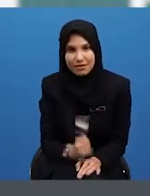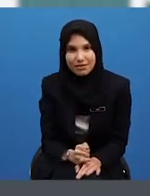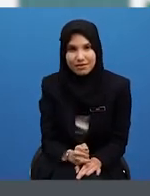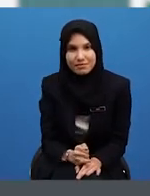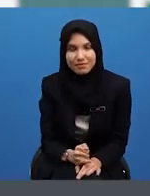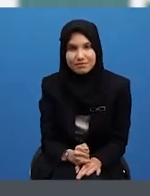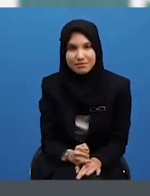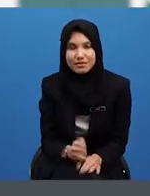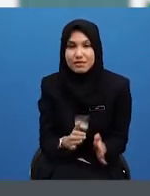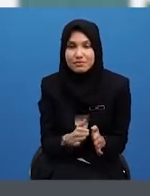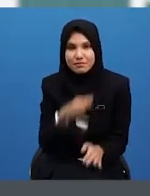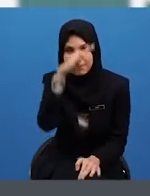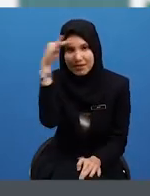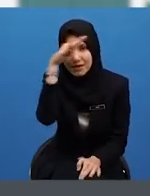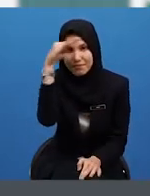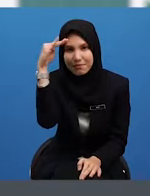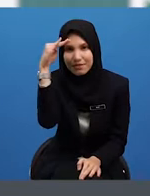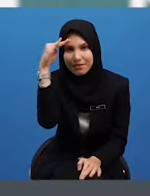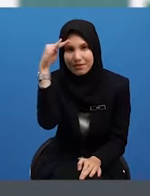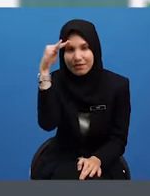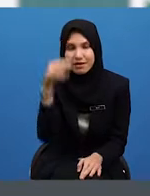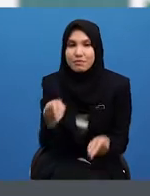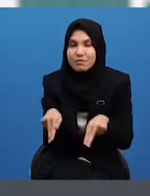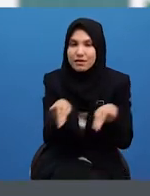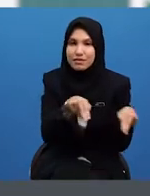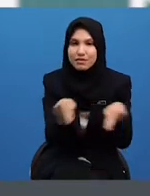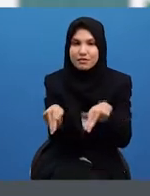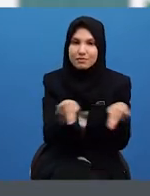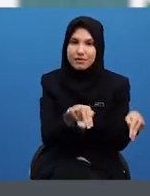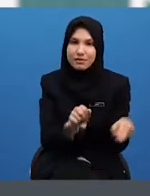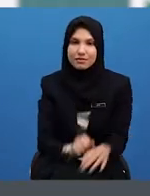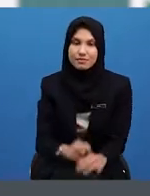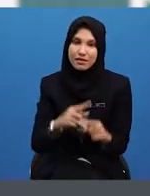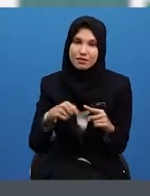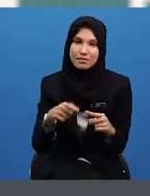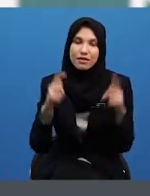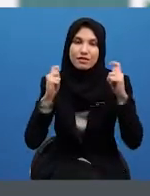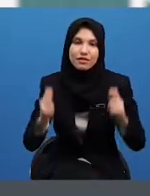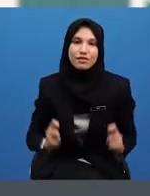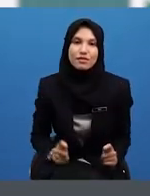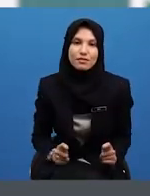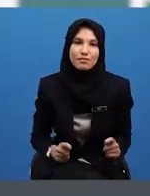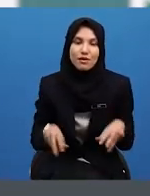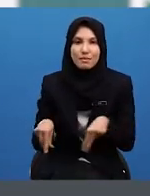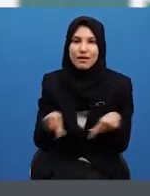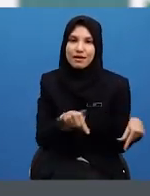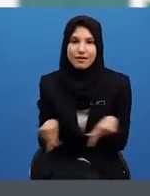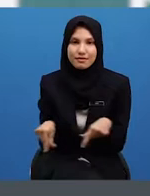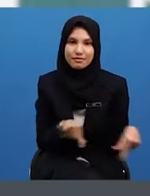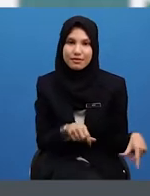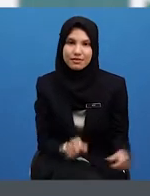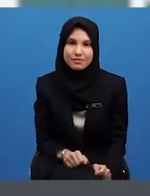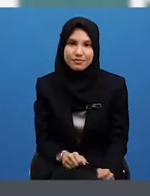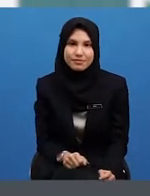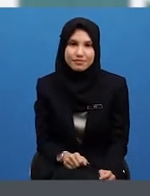tak Kenapa size bayang-bayang kamu berubah-ubah Bile Tubuh kamu